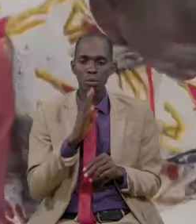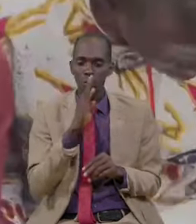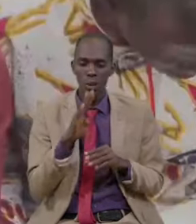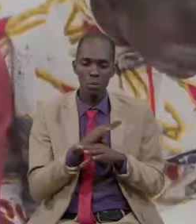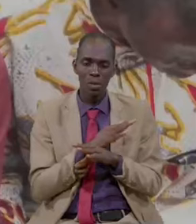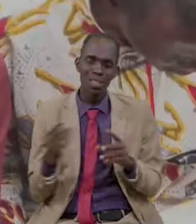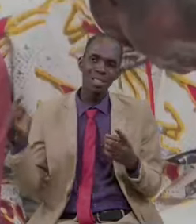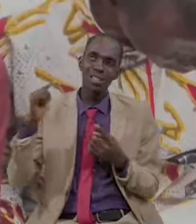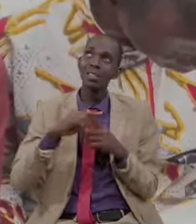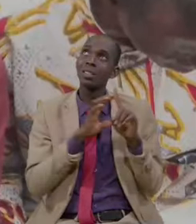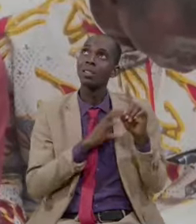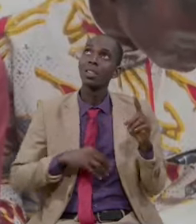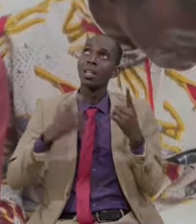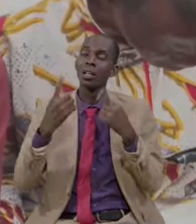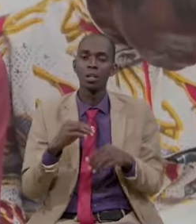qu'il vienne.